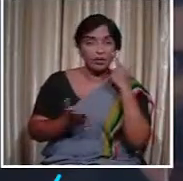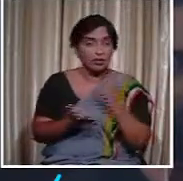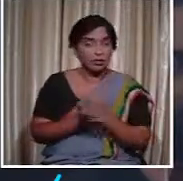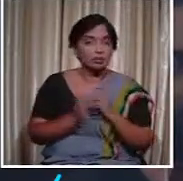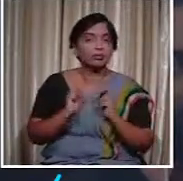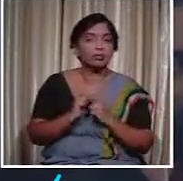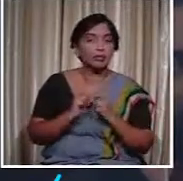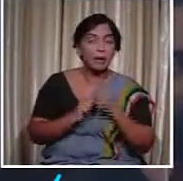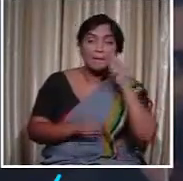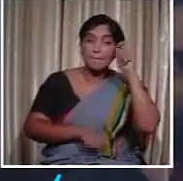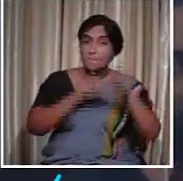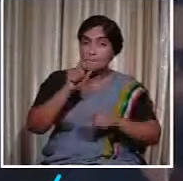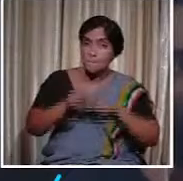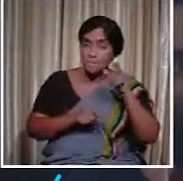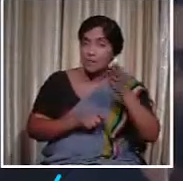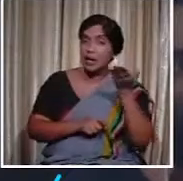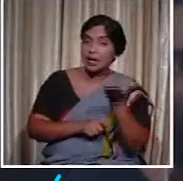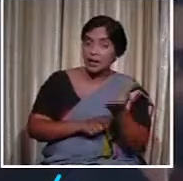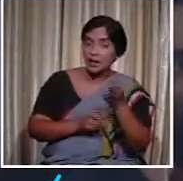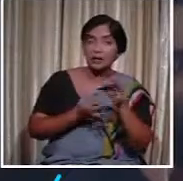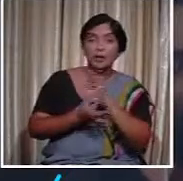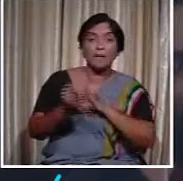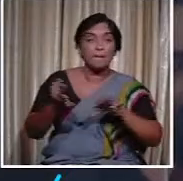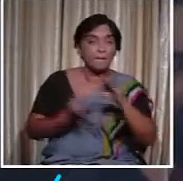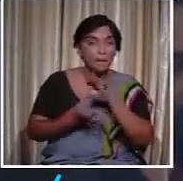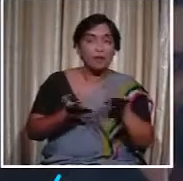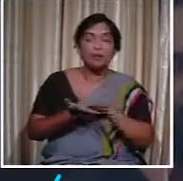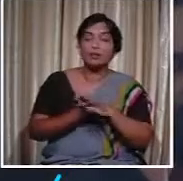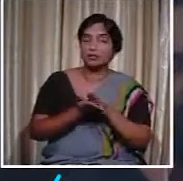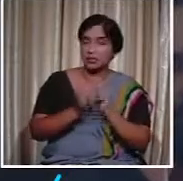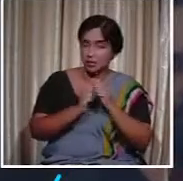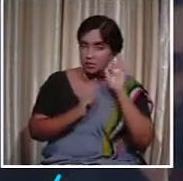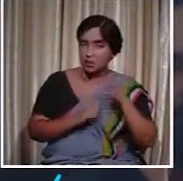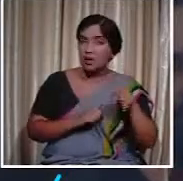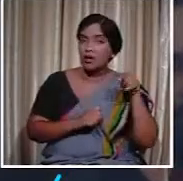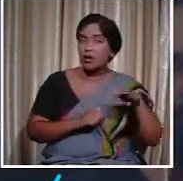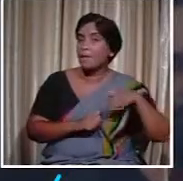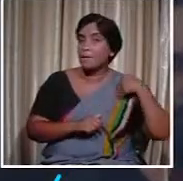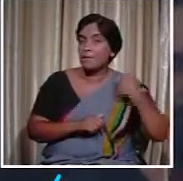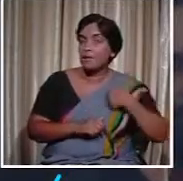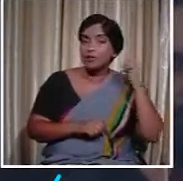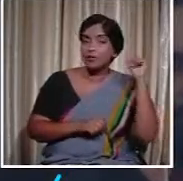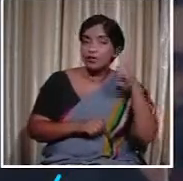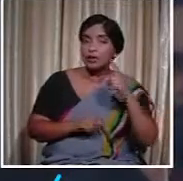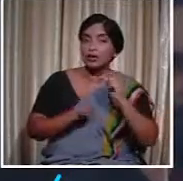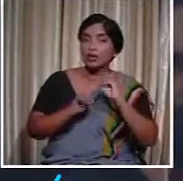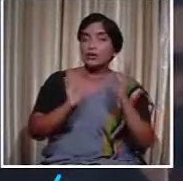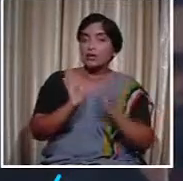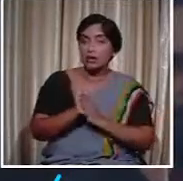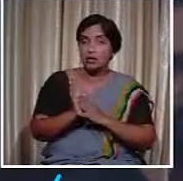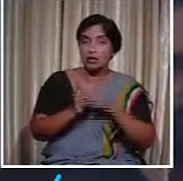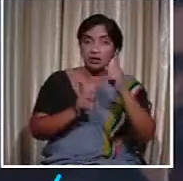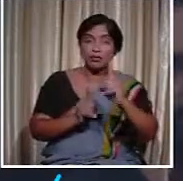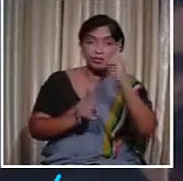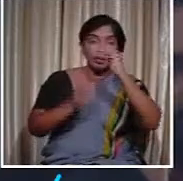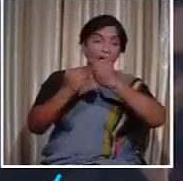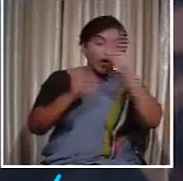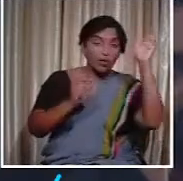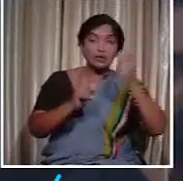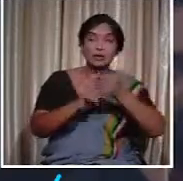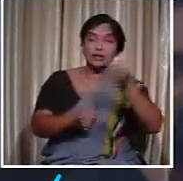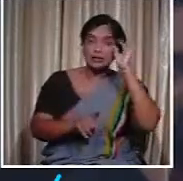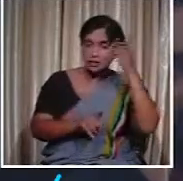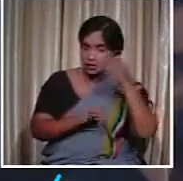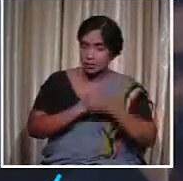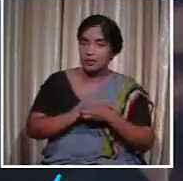වගේම ජනතාව ඉල්ලන ප්‍රජාතන්ත්‍රවාදී ප්‍රතිසංස්කරණ තියෙනවා. මොකද්ද මූලික එක? අගමැතිතුමාට කලින් අයින් වෙන්න කිව්ව ජනාධිපතිද?